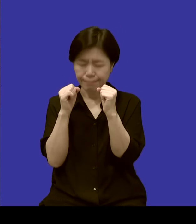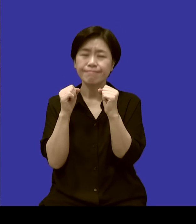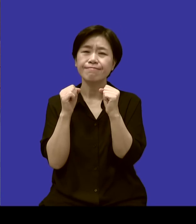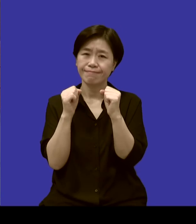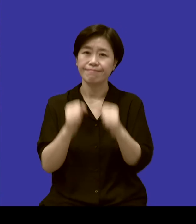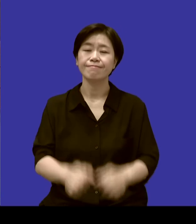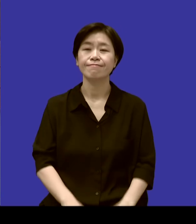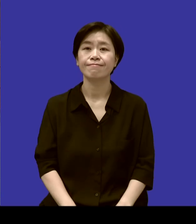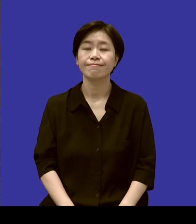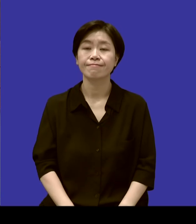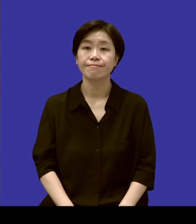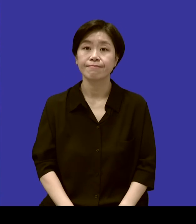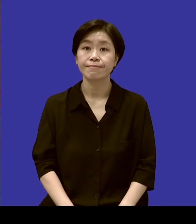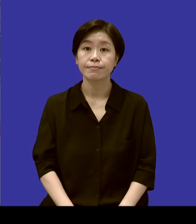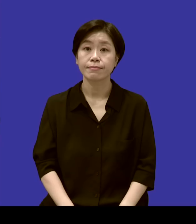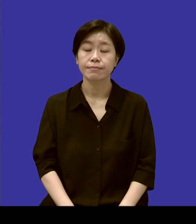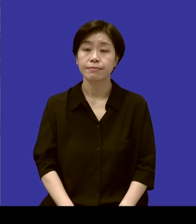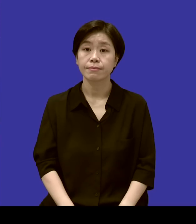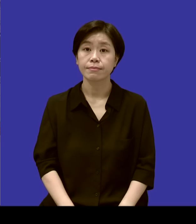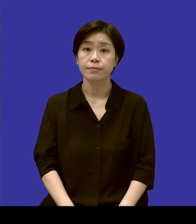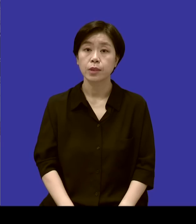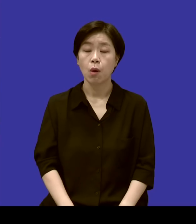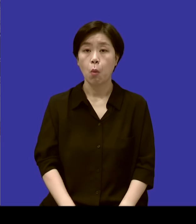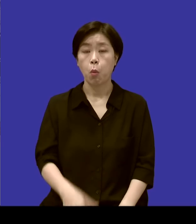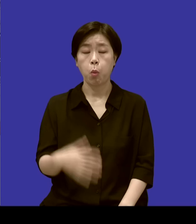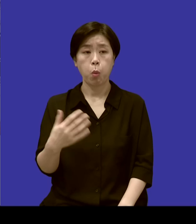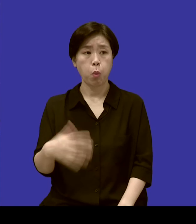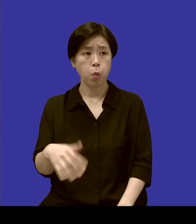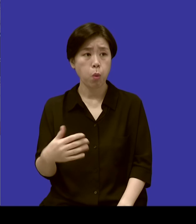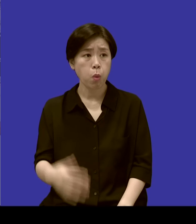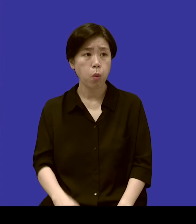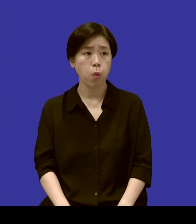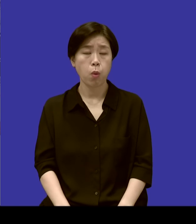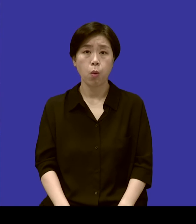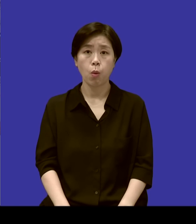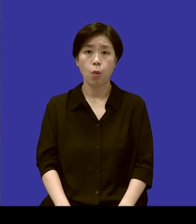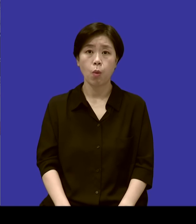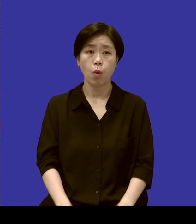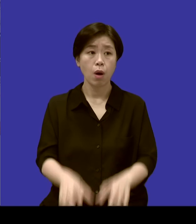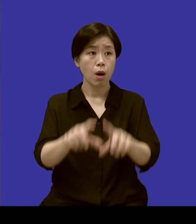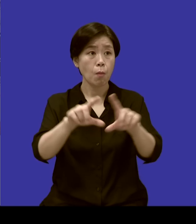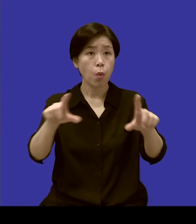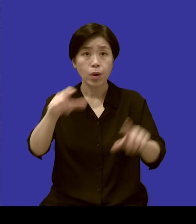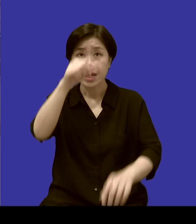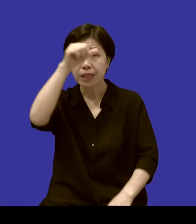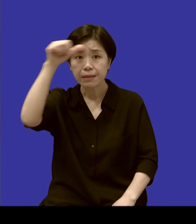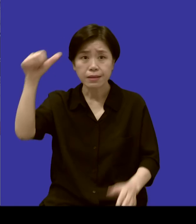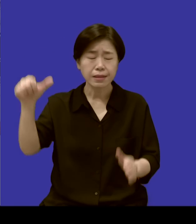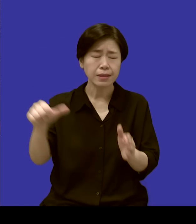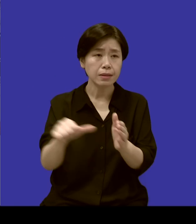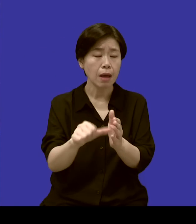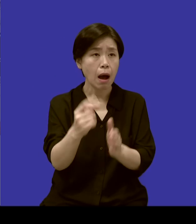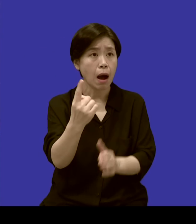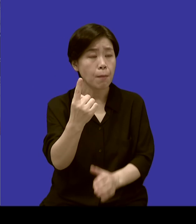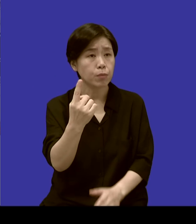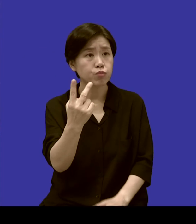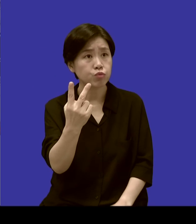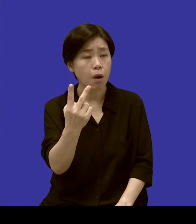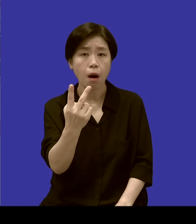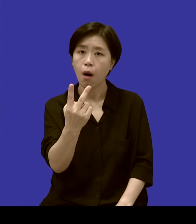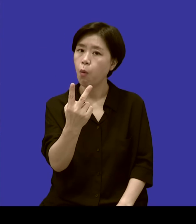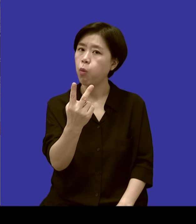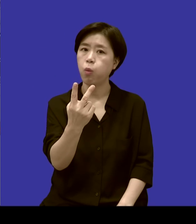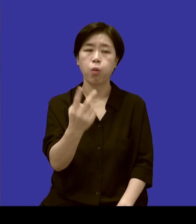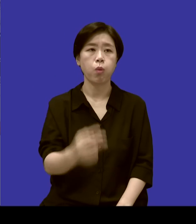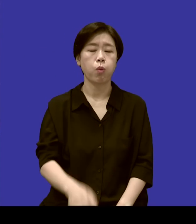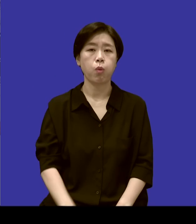그렇죠. 아니 사실은 일생에 한 번 겪을 만한 겪을 수도 없을 만한 일을 연달아서